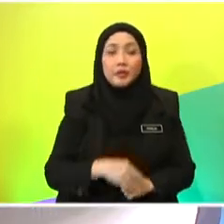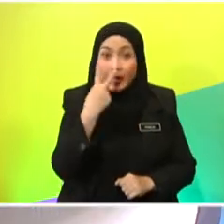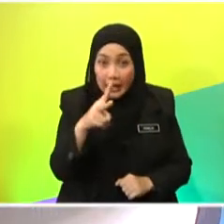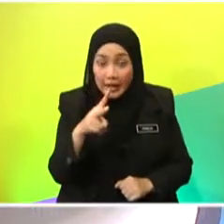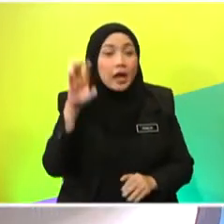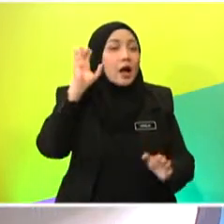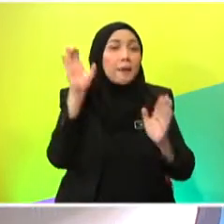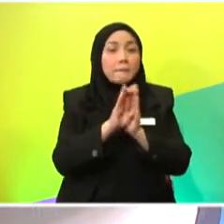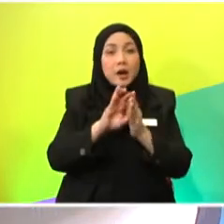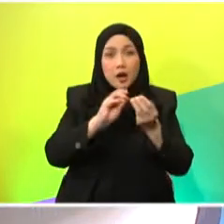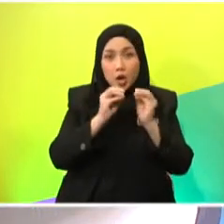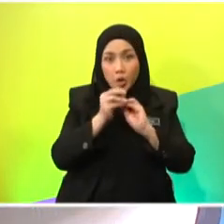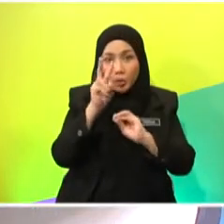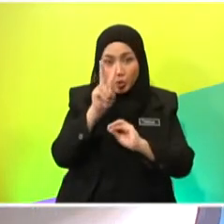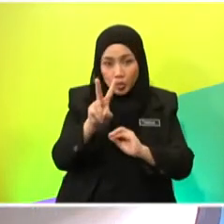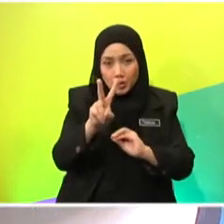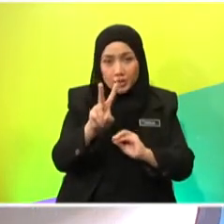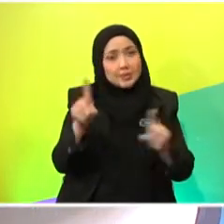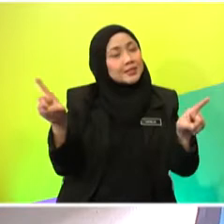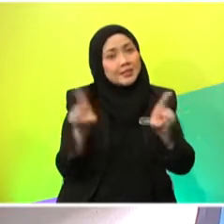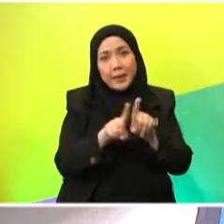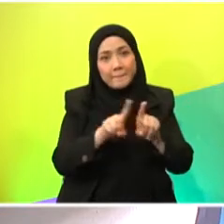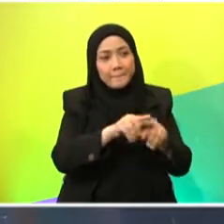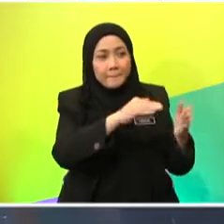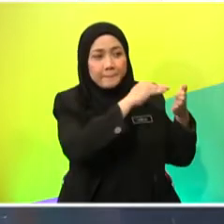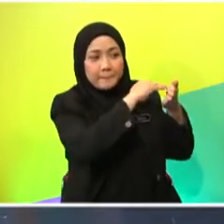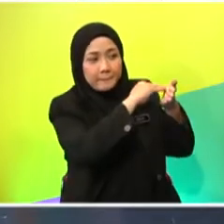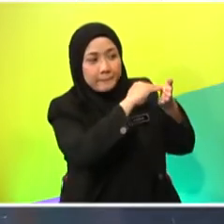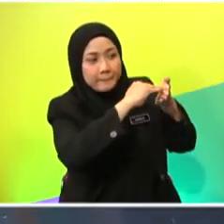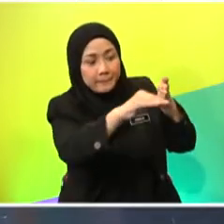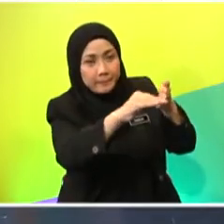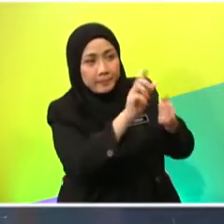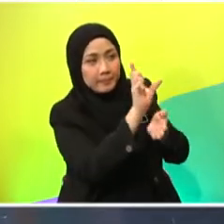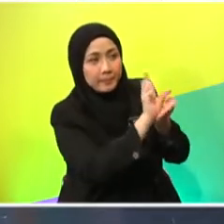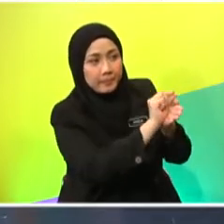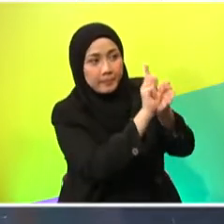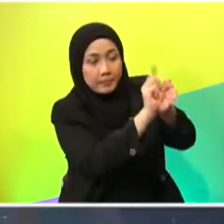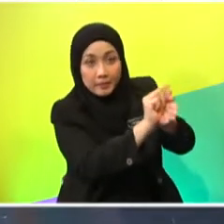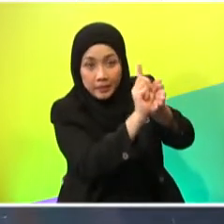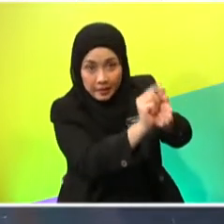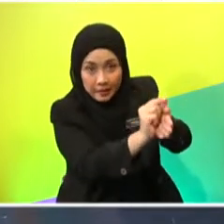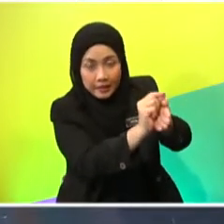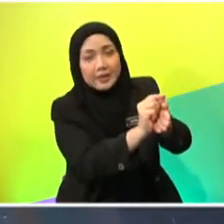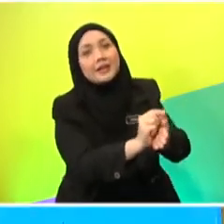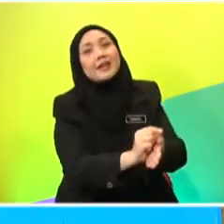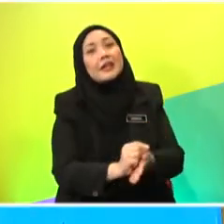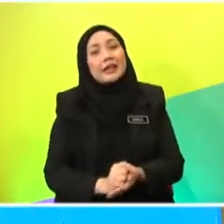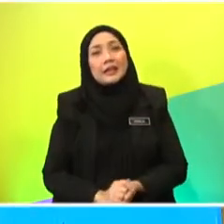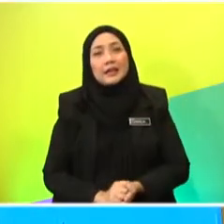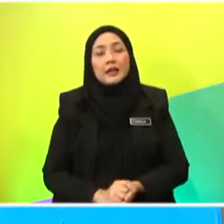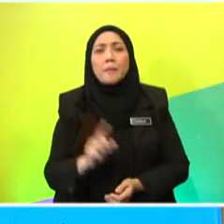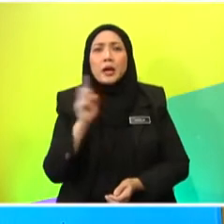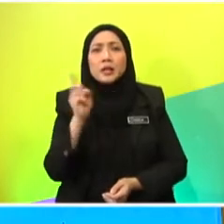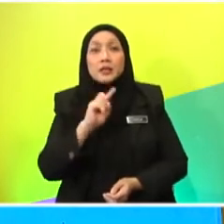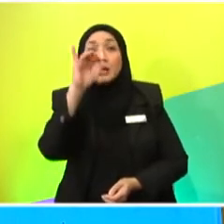gambar kedua Letakkan secara sebaris juga sebagai juga kita badruna pastikan Kita tentukan mana yang